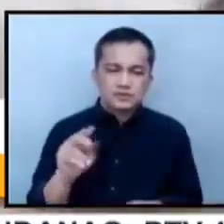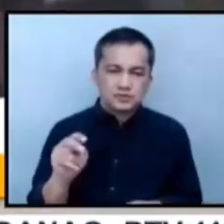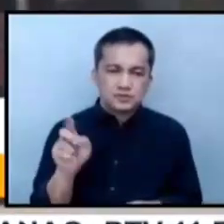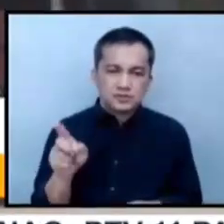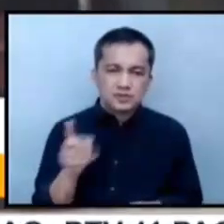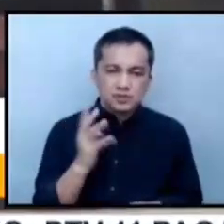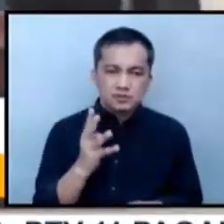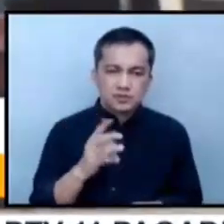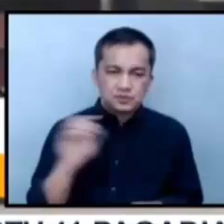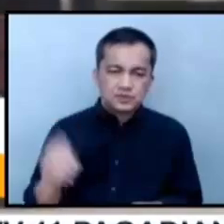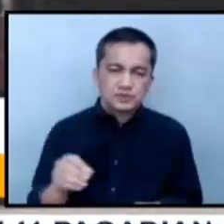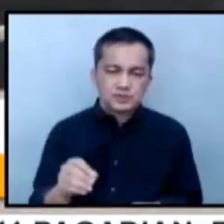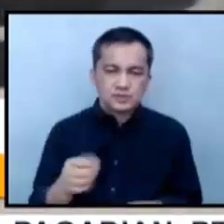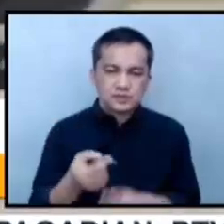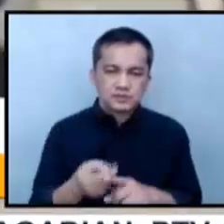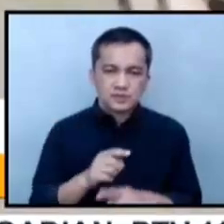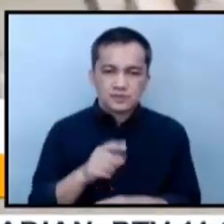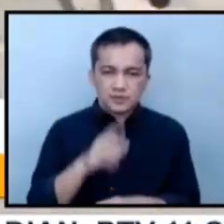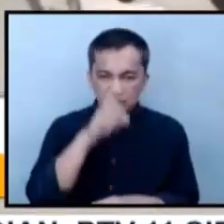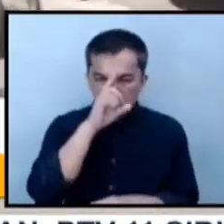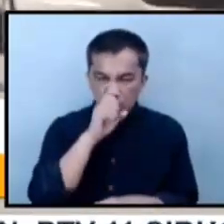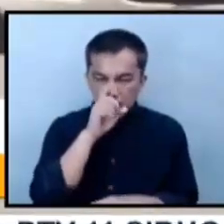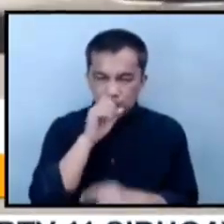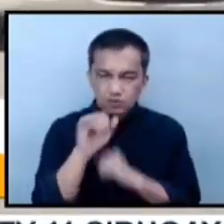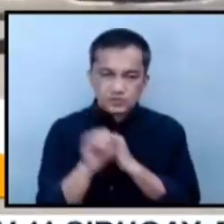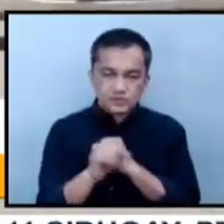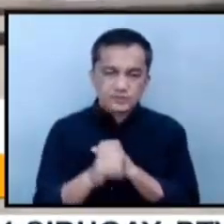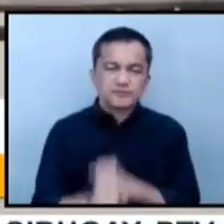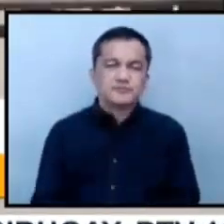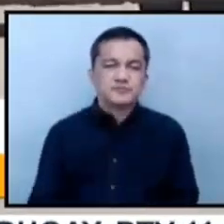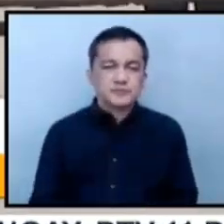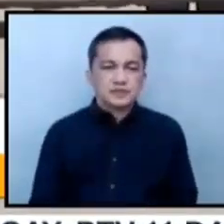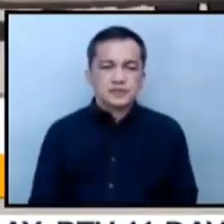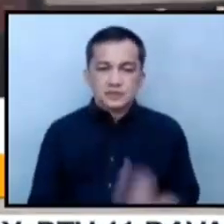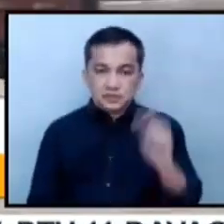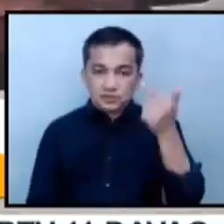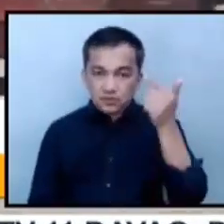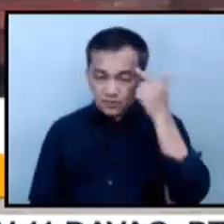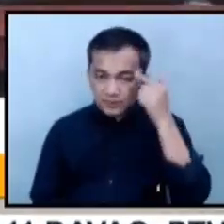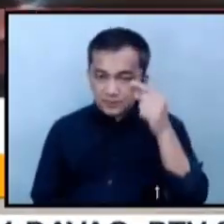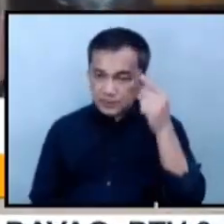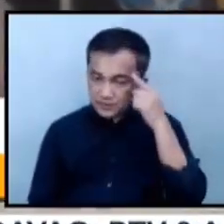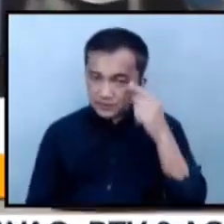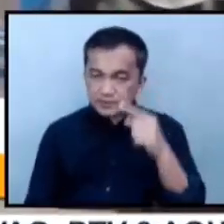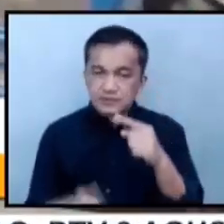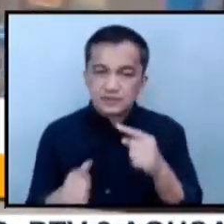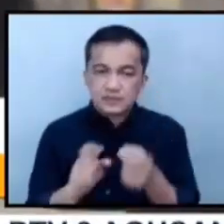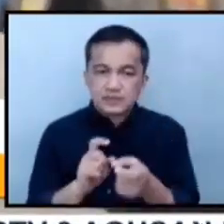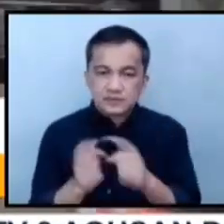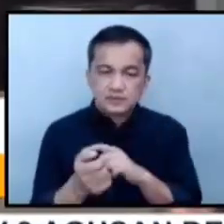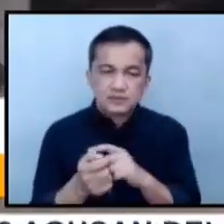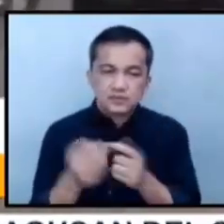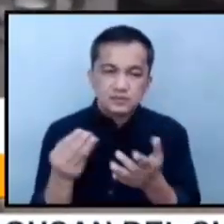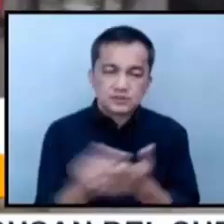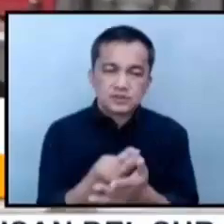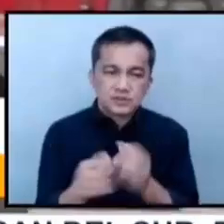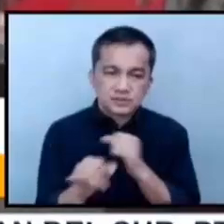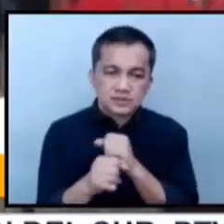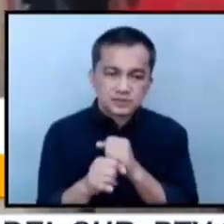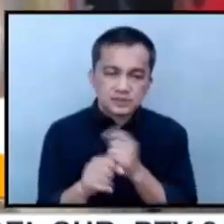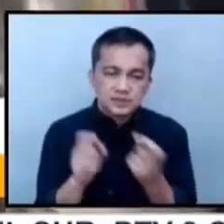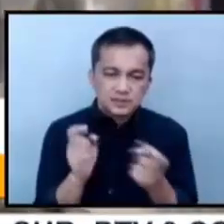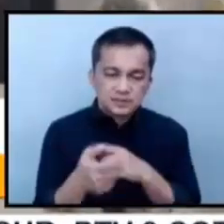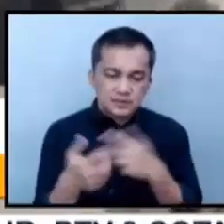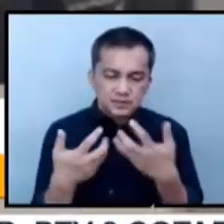galing sa lumang mga jeepne Kaya naisipan ang ating pamahalaan na i-mod sa ang gpne palitan ng mga mak na ng